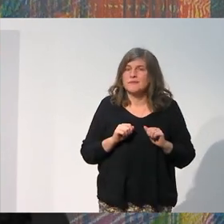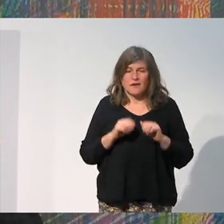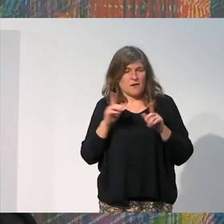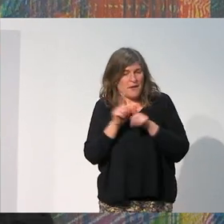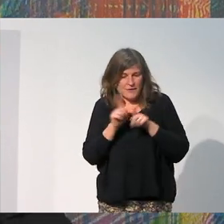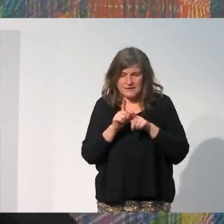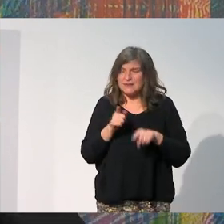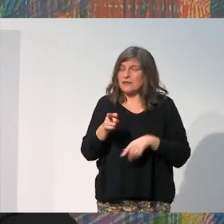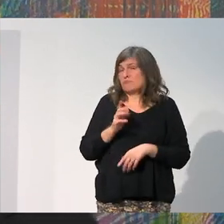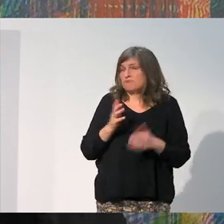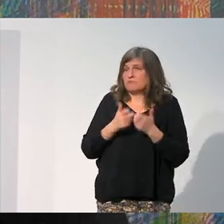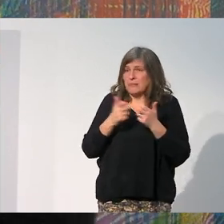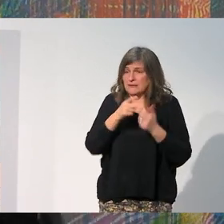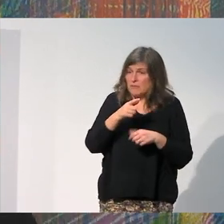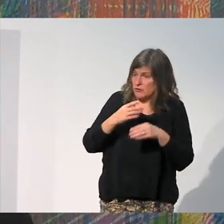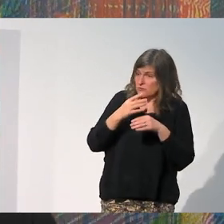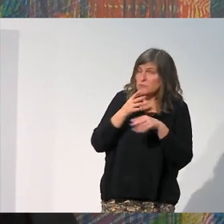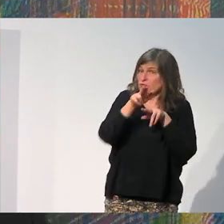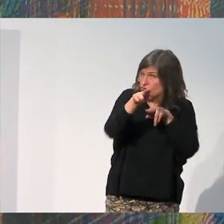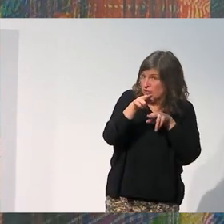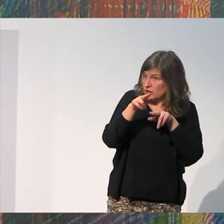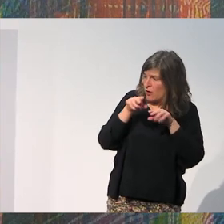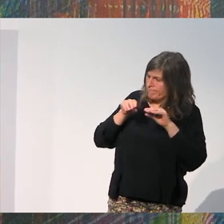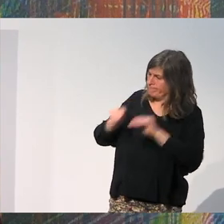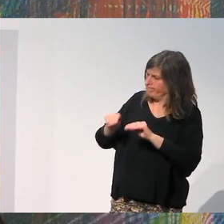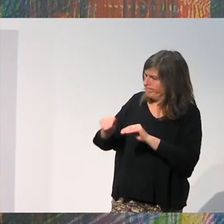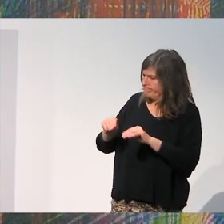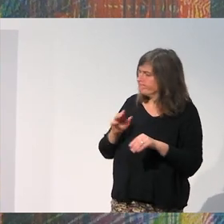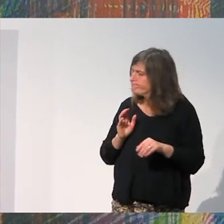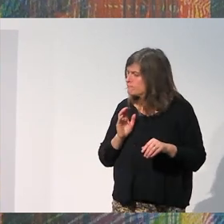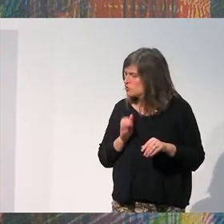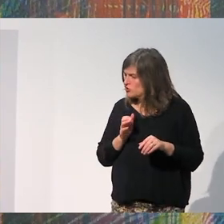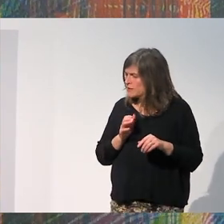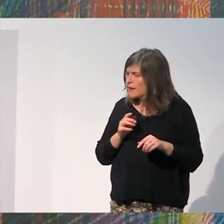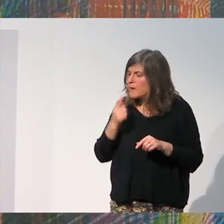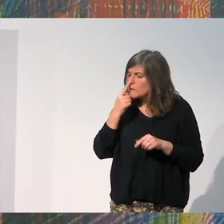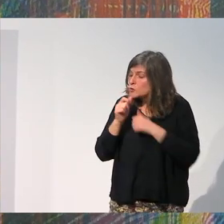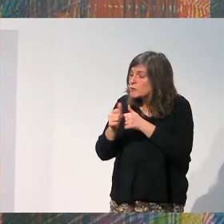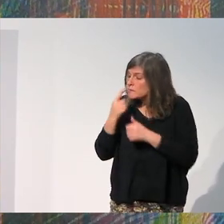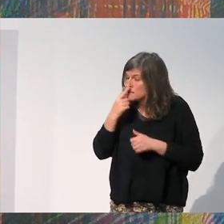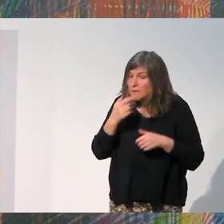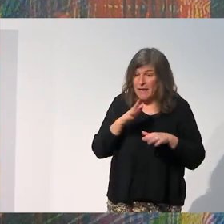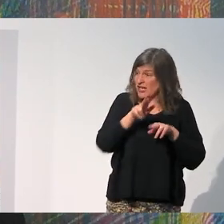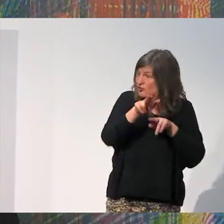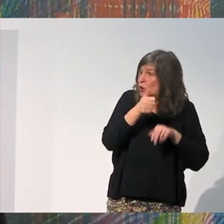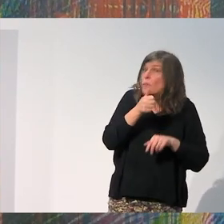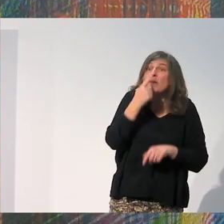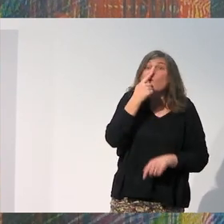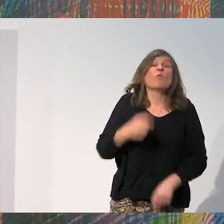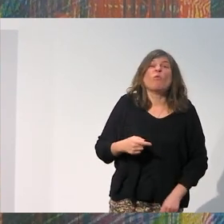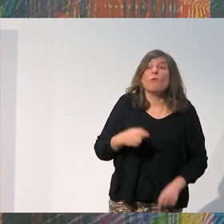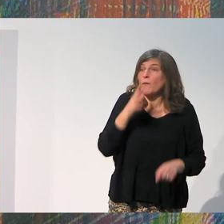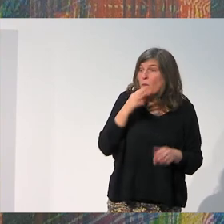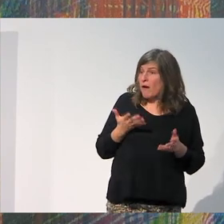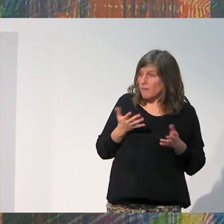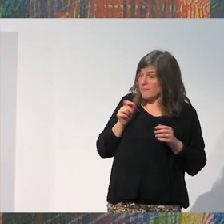que le chasseur apprend au chien à suivre avec son odorat une piste alors que le chasseur ne sait pas le faire. Peut-être ce qu'il y a dans leur